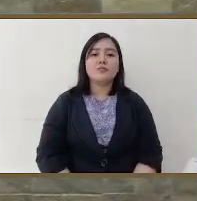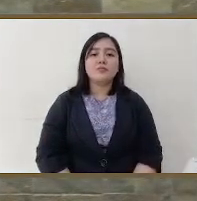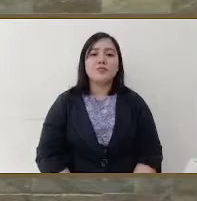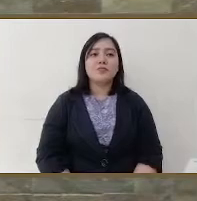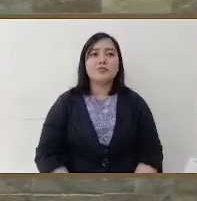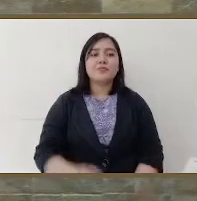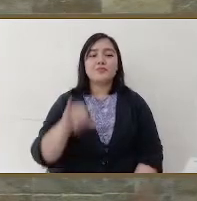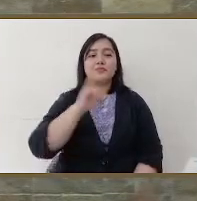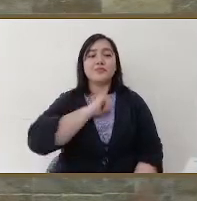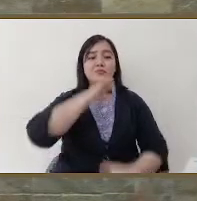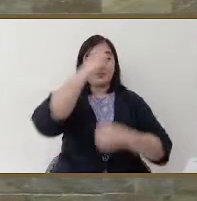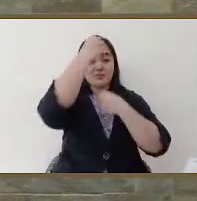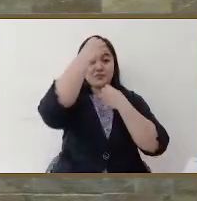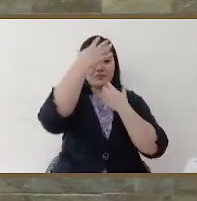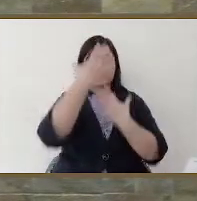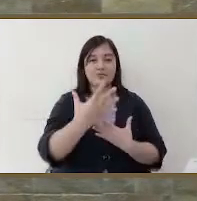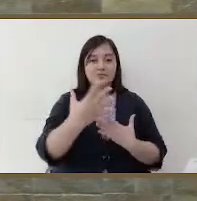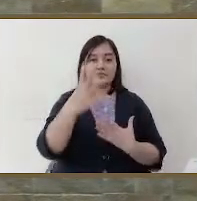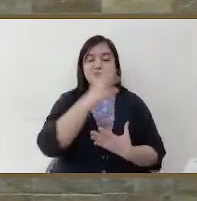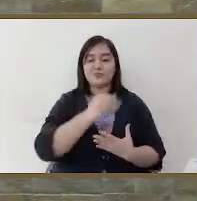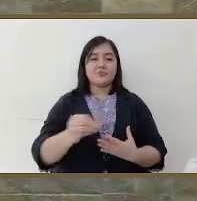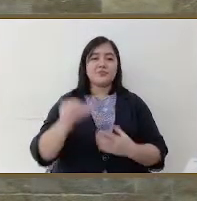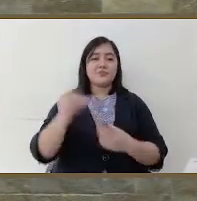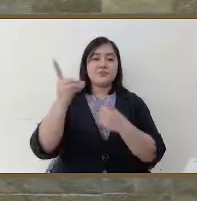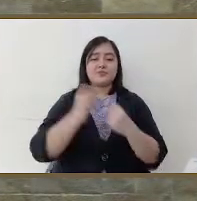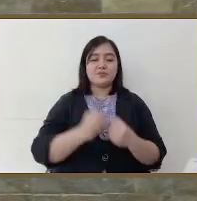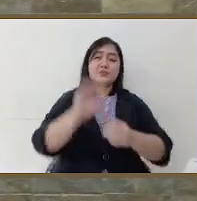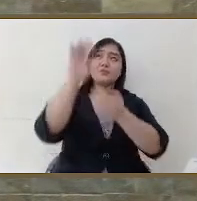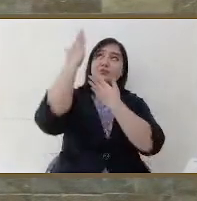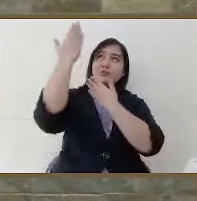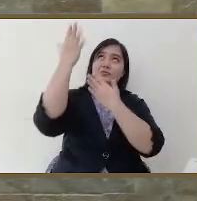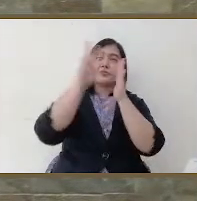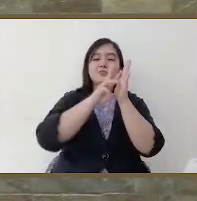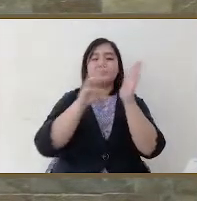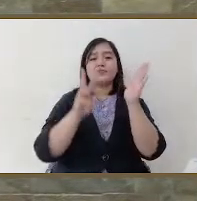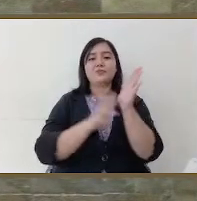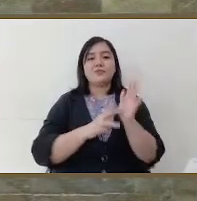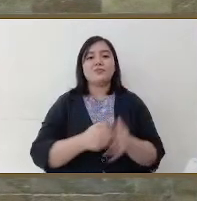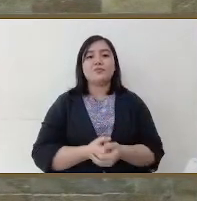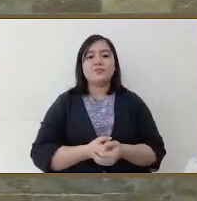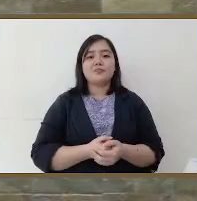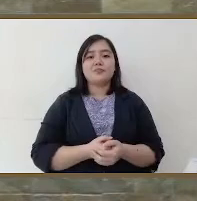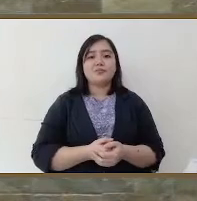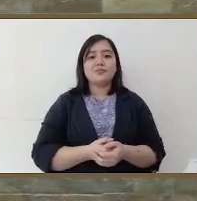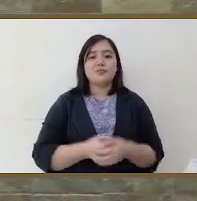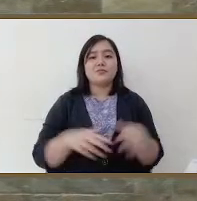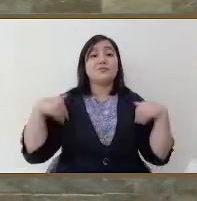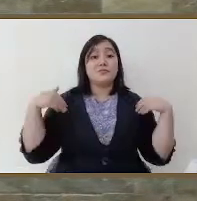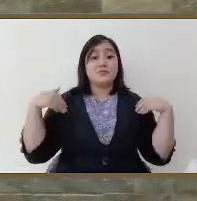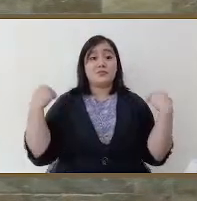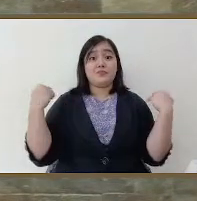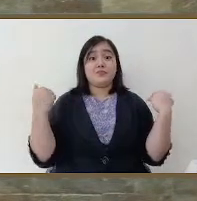I will obey and do His will in my life. Young man, you can do it.